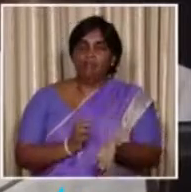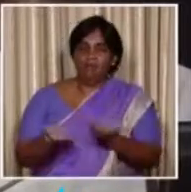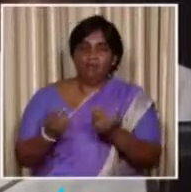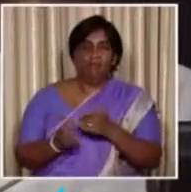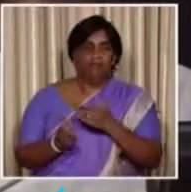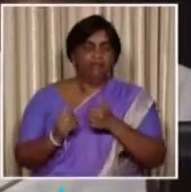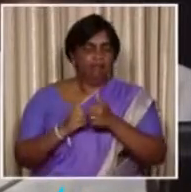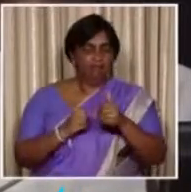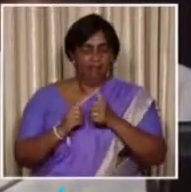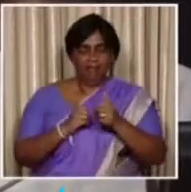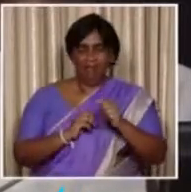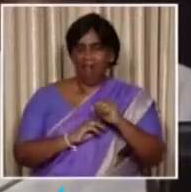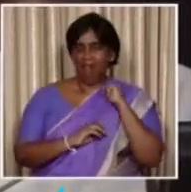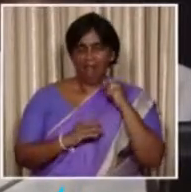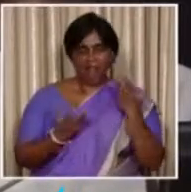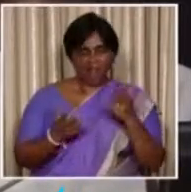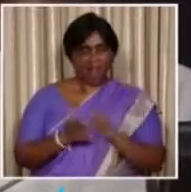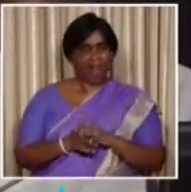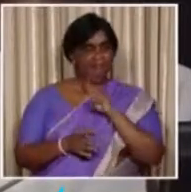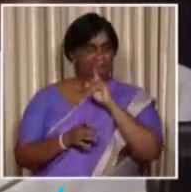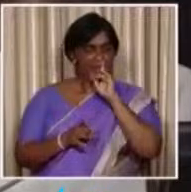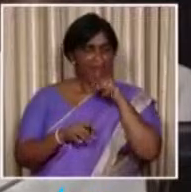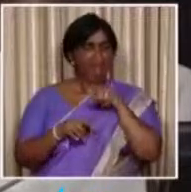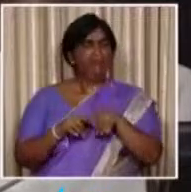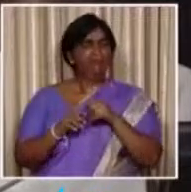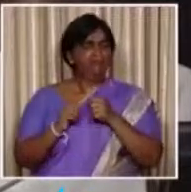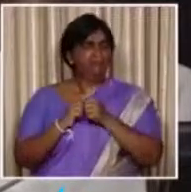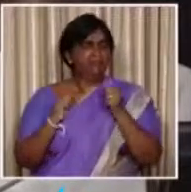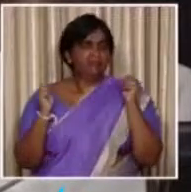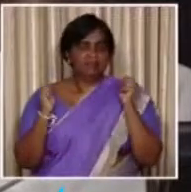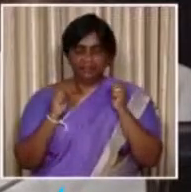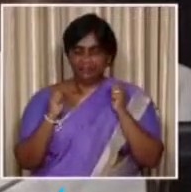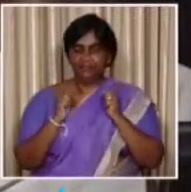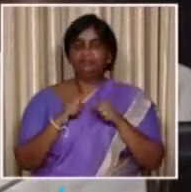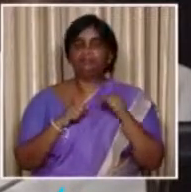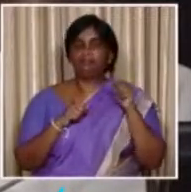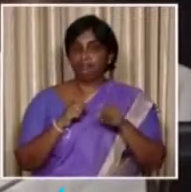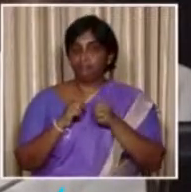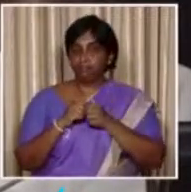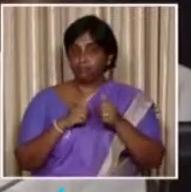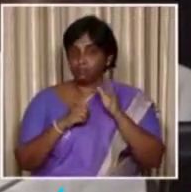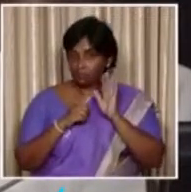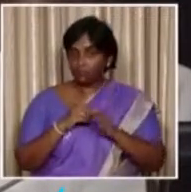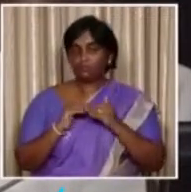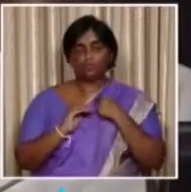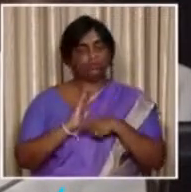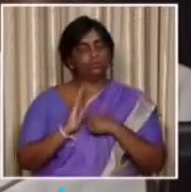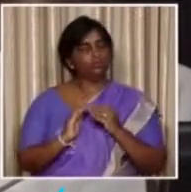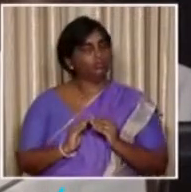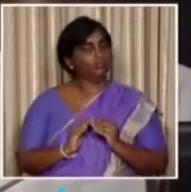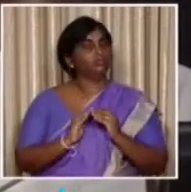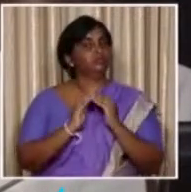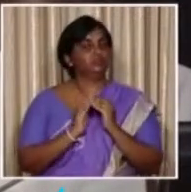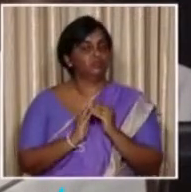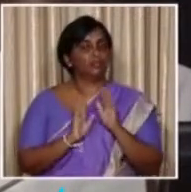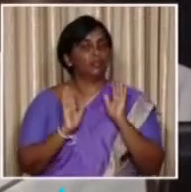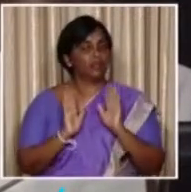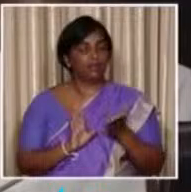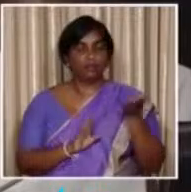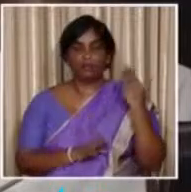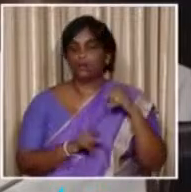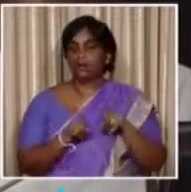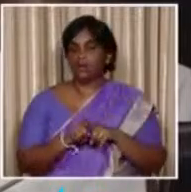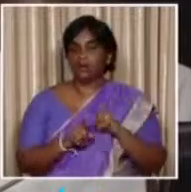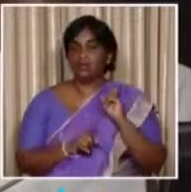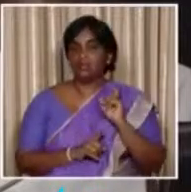කියලා. කවටවත් ඒ කොන්දක් තිබුණේ නැහැ. එතකොට මේකට කරන්න බය වුණා. මේක කරන්නම ඕනේ රට සංවර්ධනය කරන්න නම් කියලා. නමුත් එදා